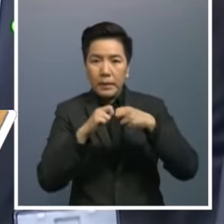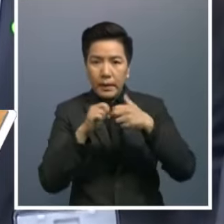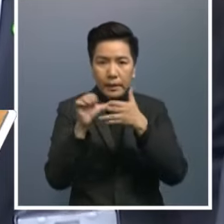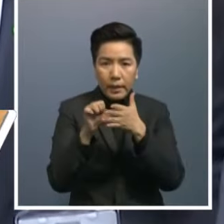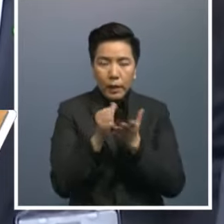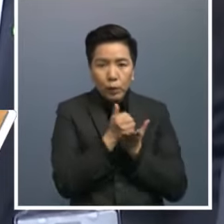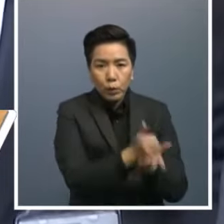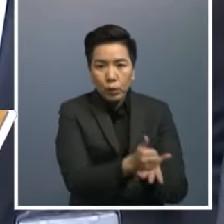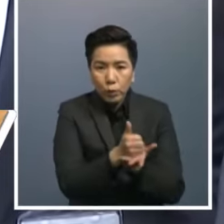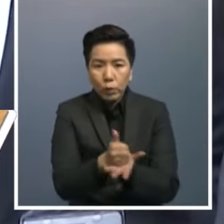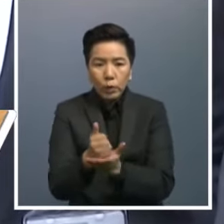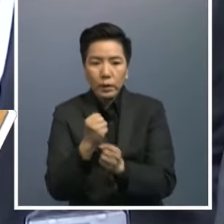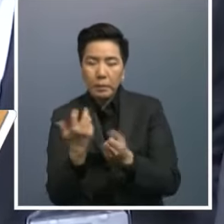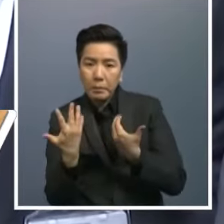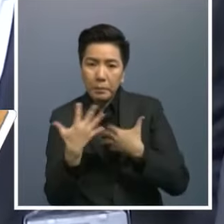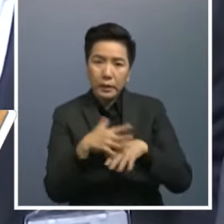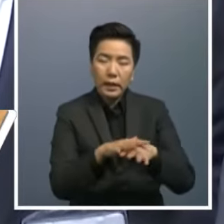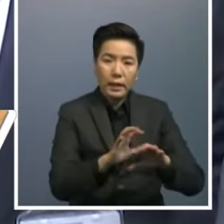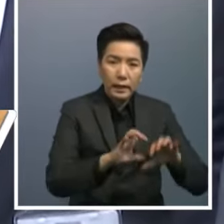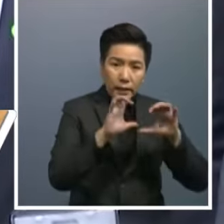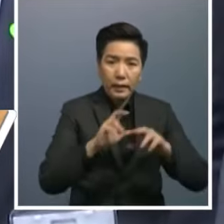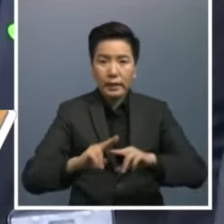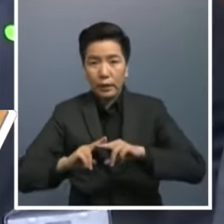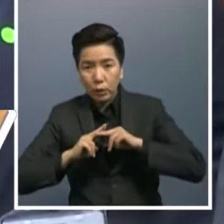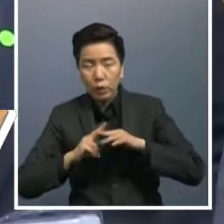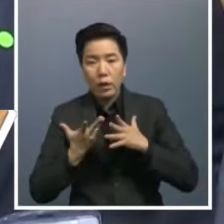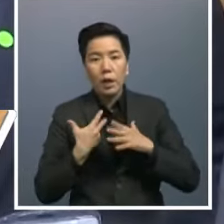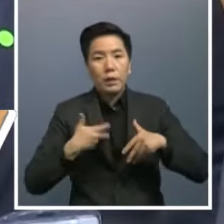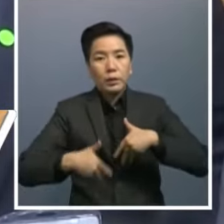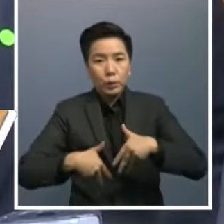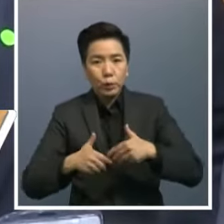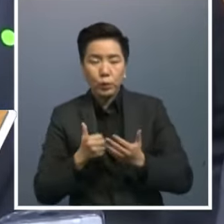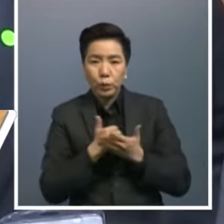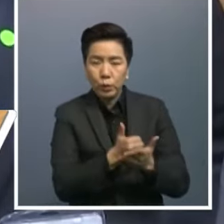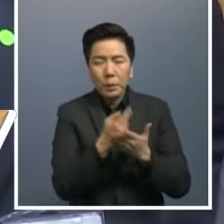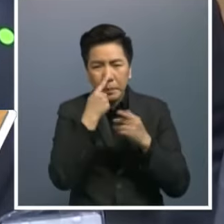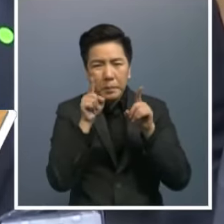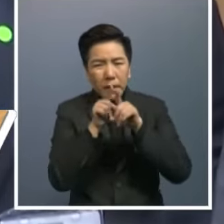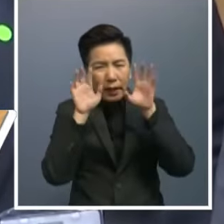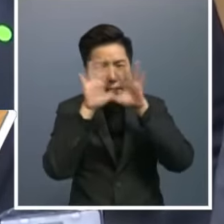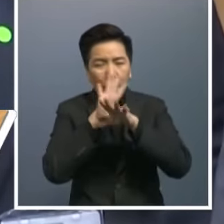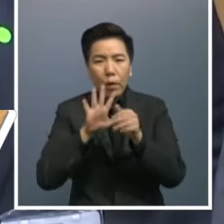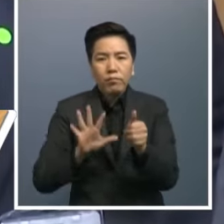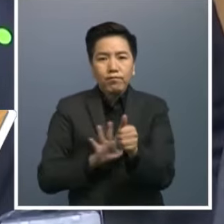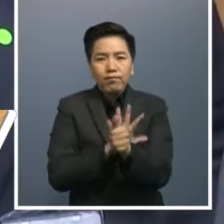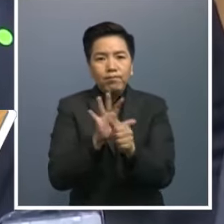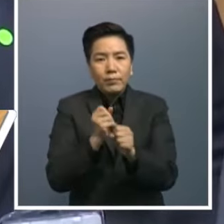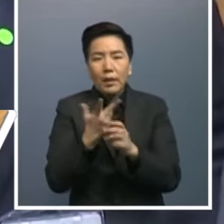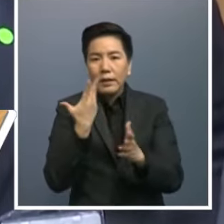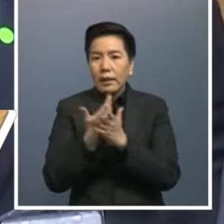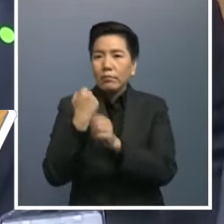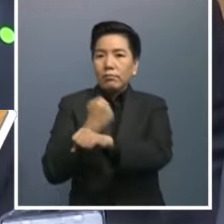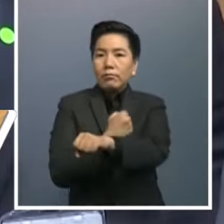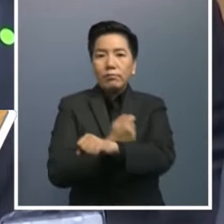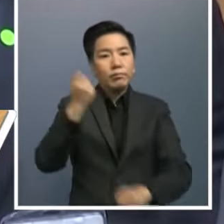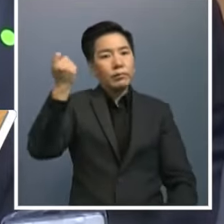ชนคอยทำหน้าที่ประสานงานระหว่างภาครัฐภาคเอกชนและภาคประชาชนเปรียบเสมือนผู้ปิดทองหลังพระซึ่งไม่มีค่าตอบแ